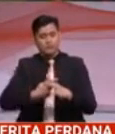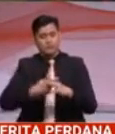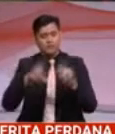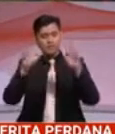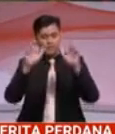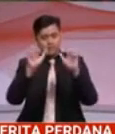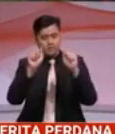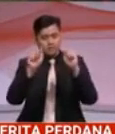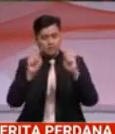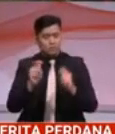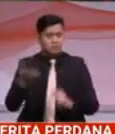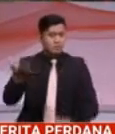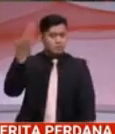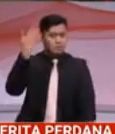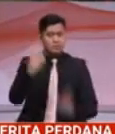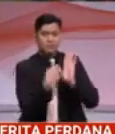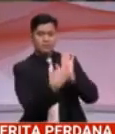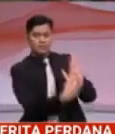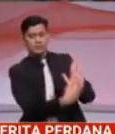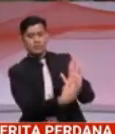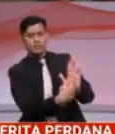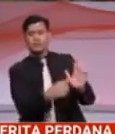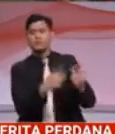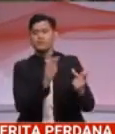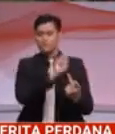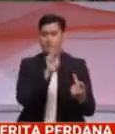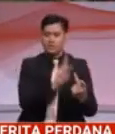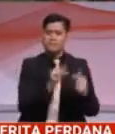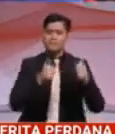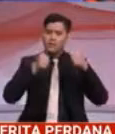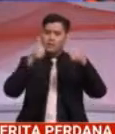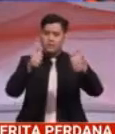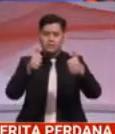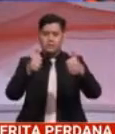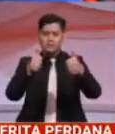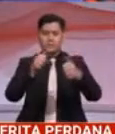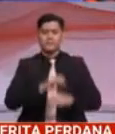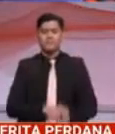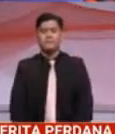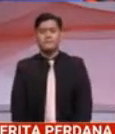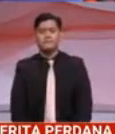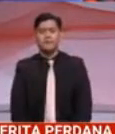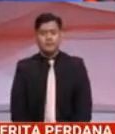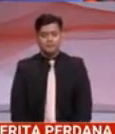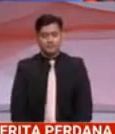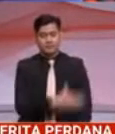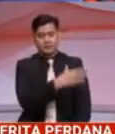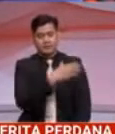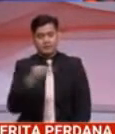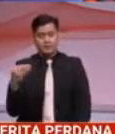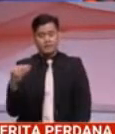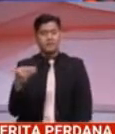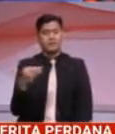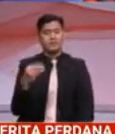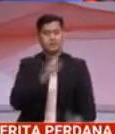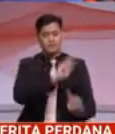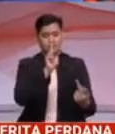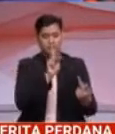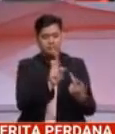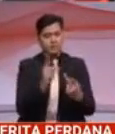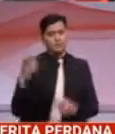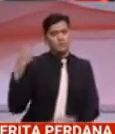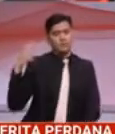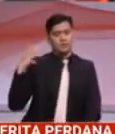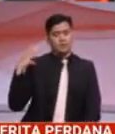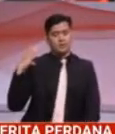positif terutama aspek keserasian ia selepas hampir keseluruhan pasukan kendalian juratih saizul hafifi Mohamad Nor kini